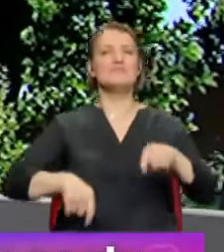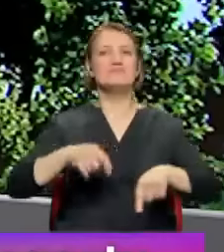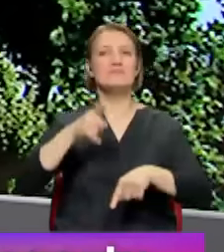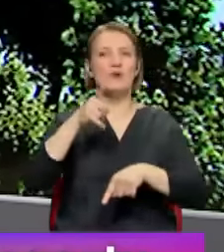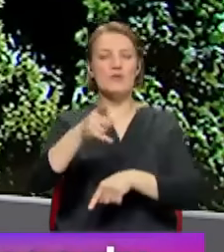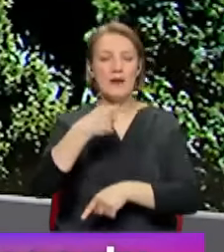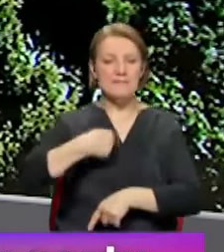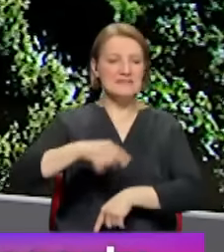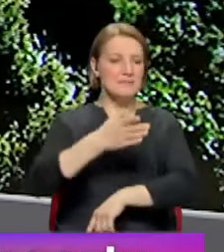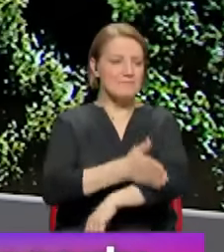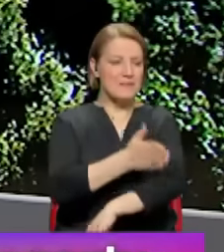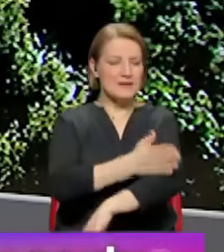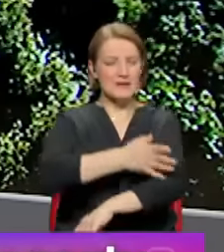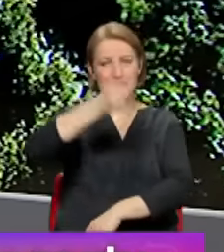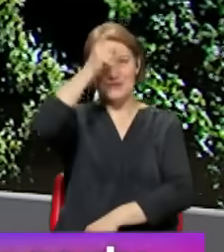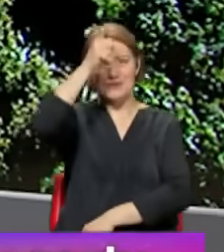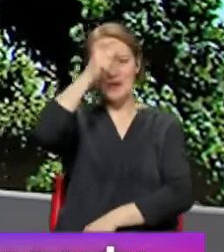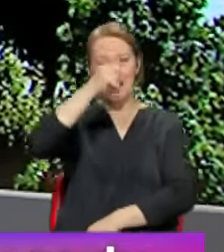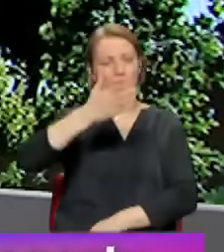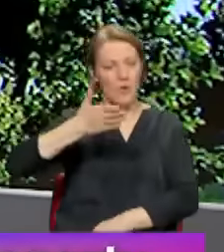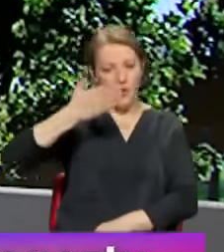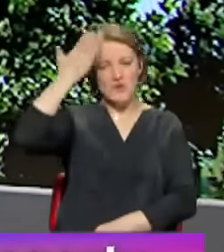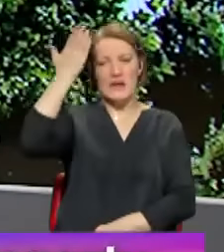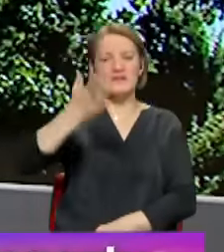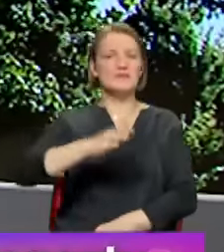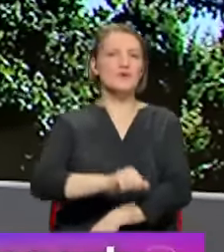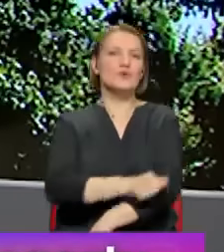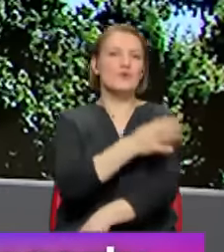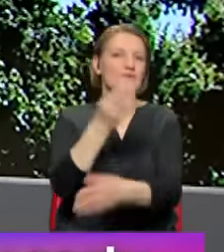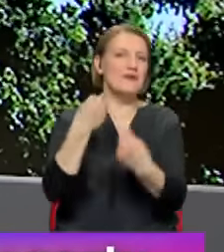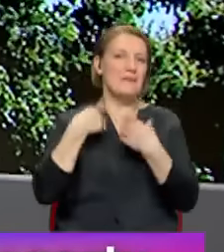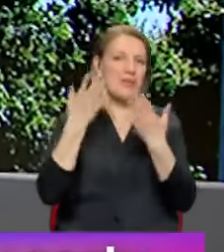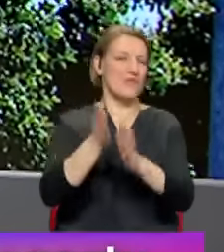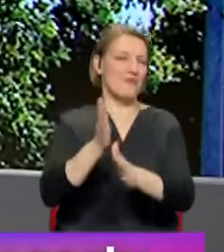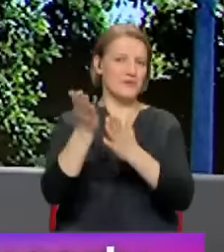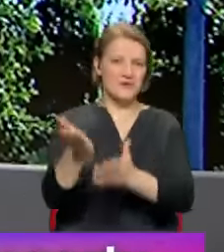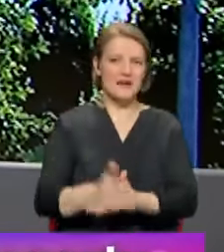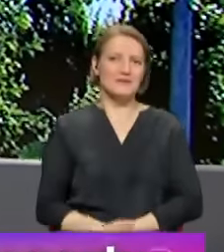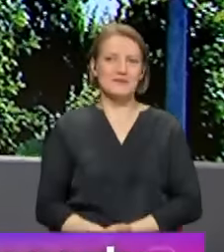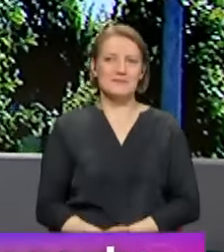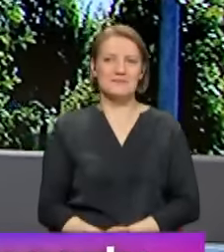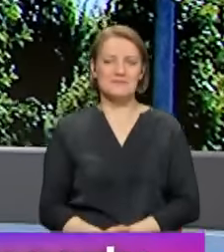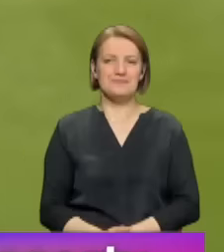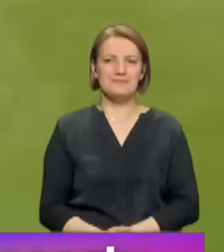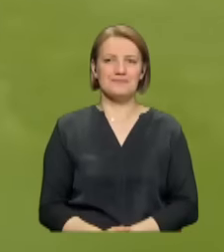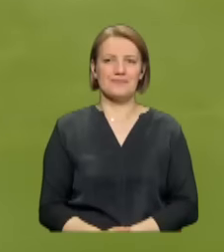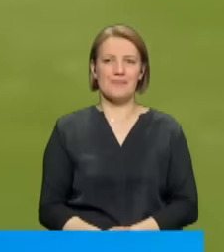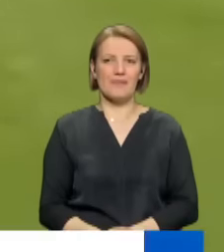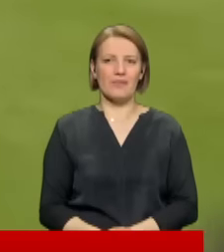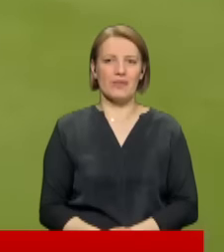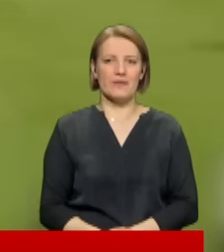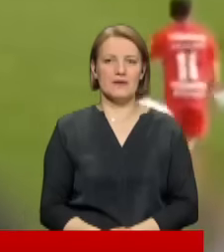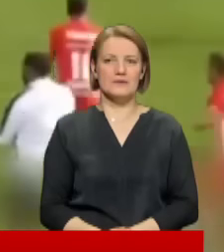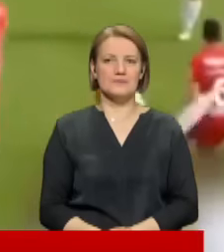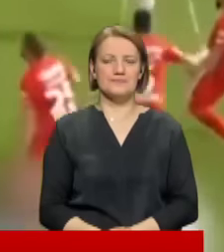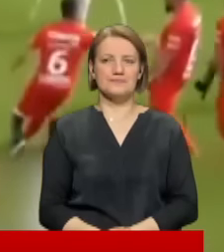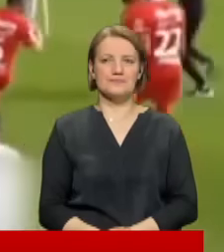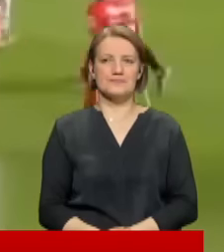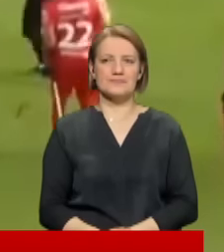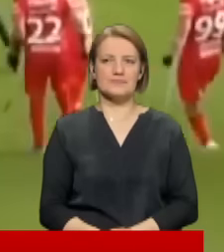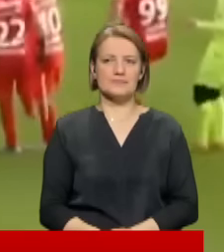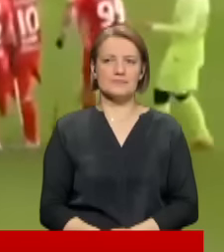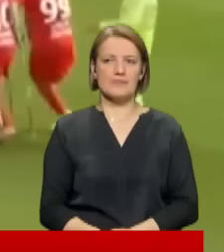bizi, memleketimizi, Türkiye'yi onurlandırmaya, gururlandırmaya devam ediyorlar. Ve maçta son